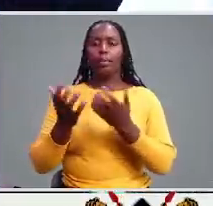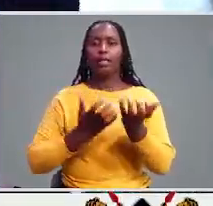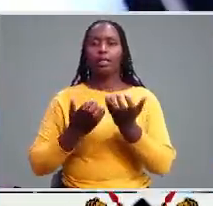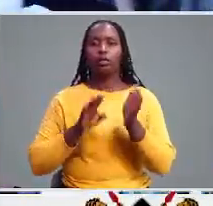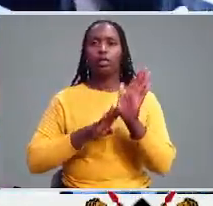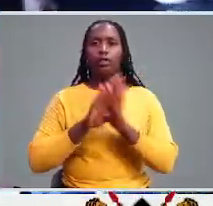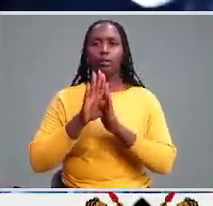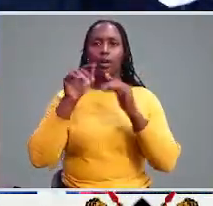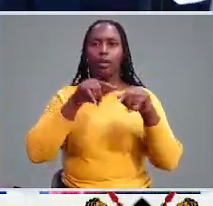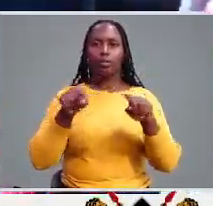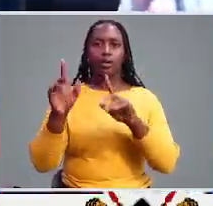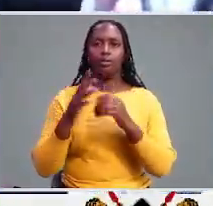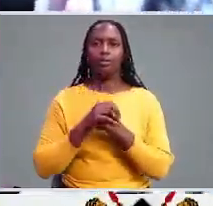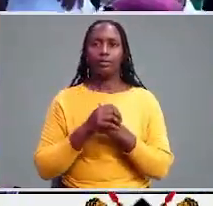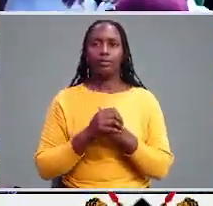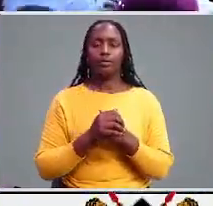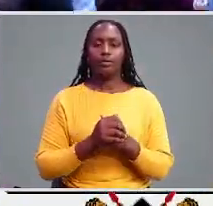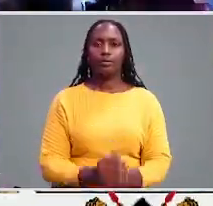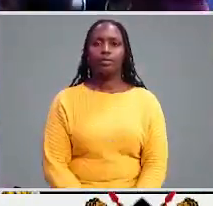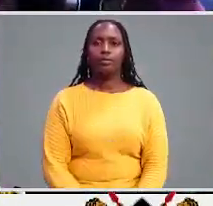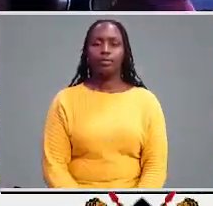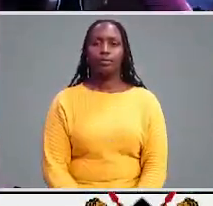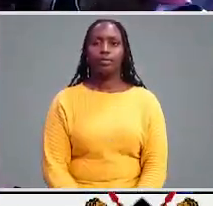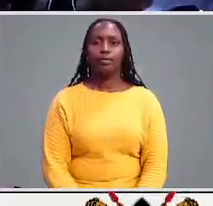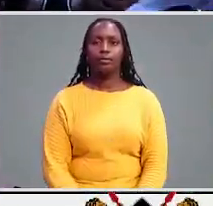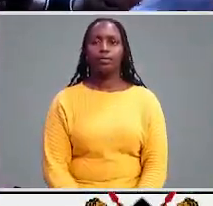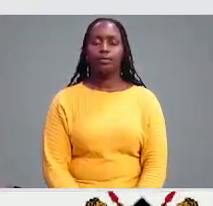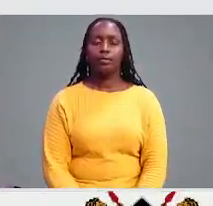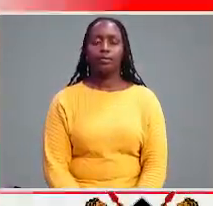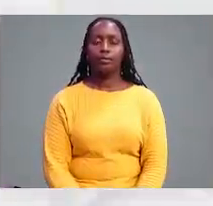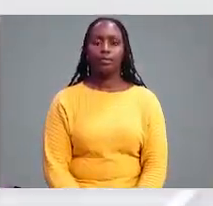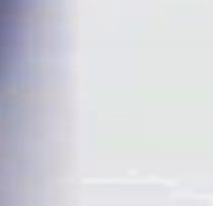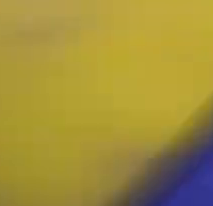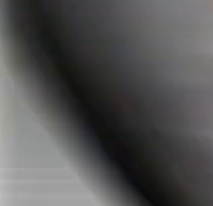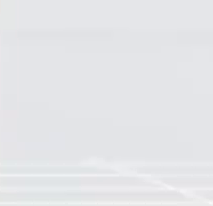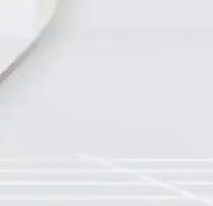kiuchumi. Come, let's do this. Anastasia Mukabi, Runinga ya 47.